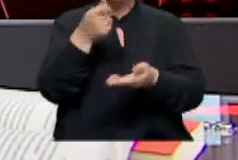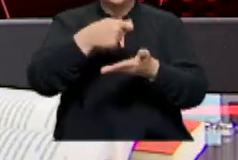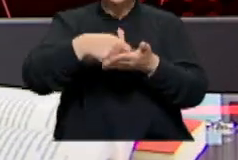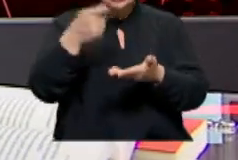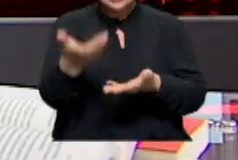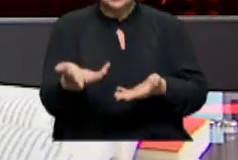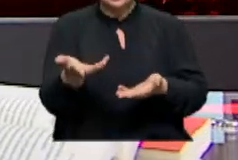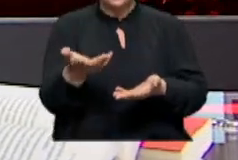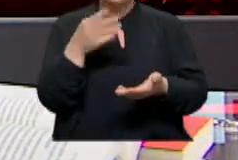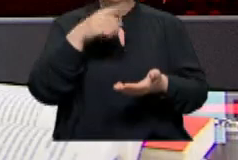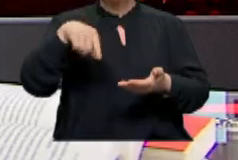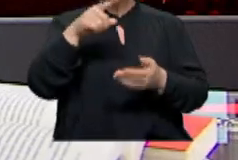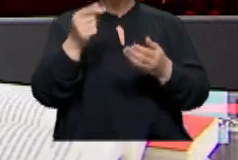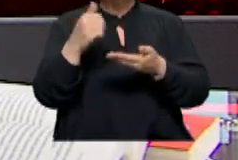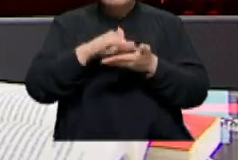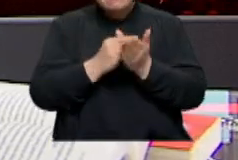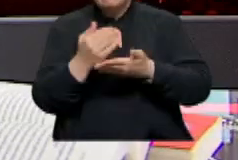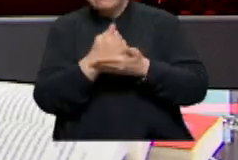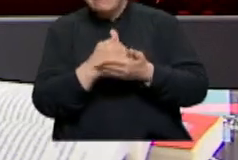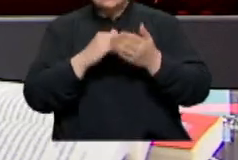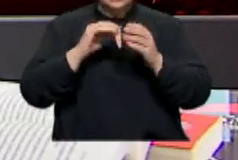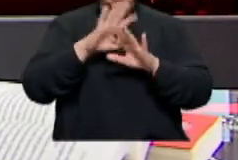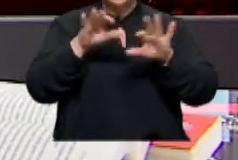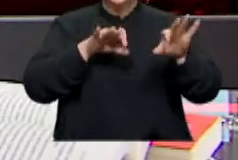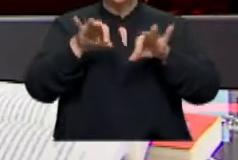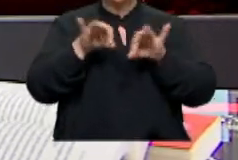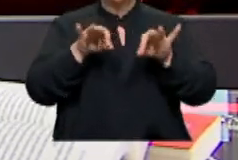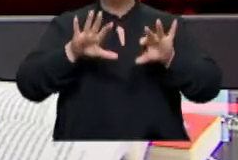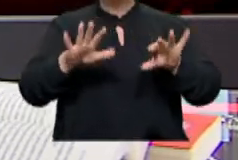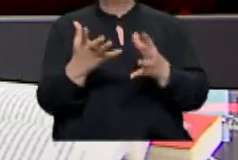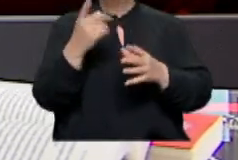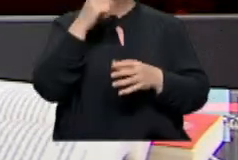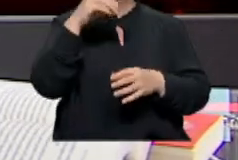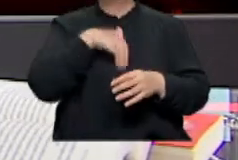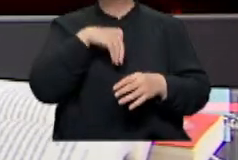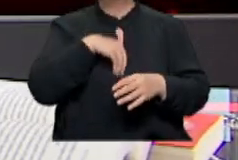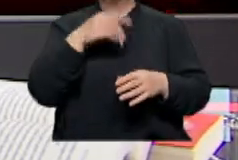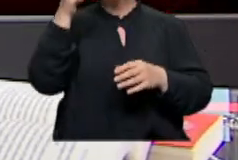paralarda da, onların geçiminde de, her şeyde ayarlar bozulduğu için sanırsın